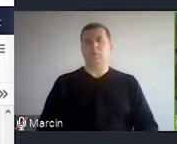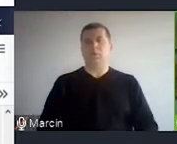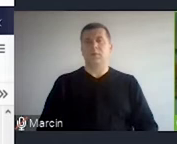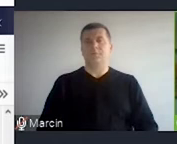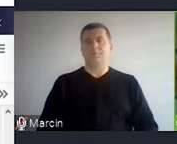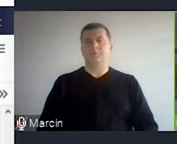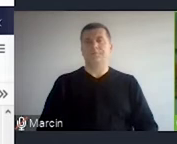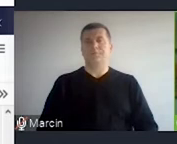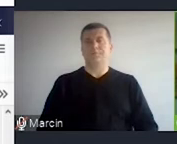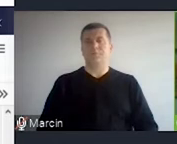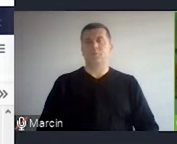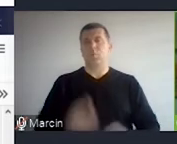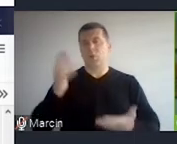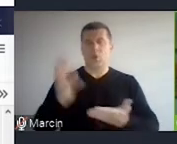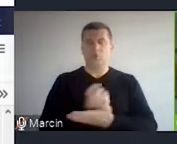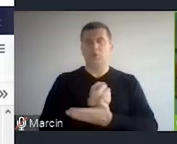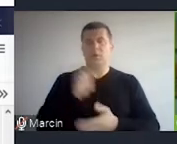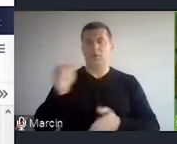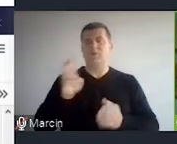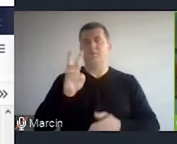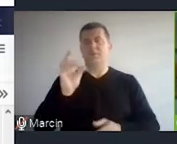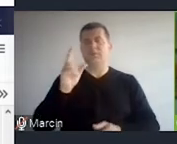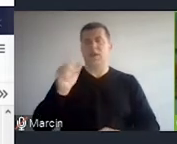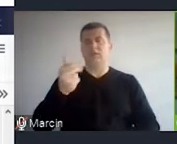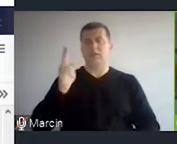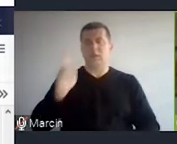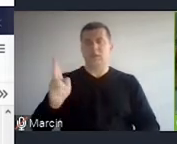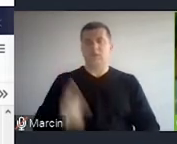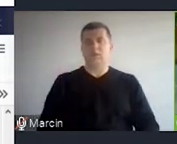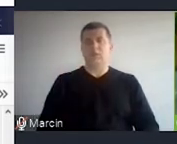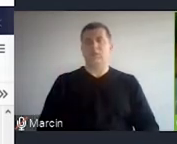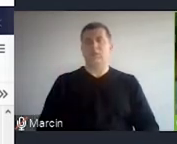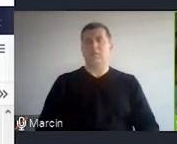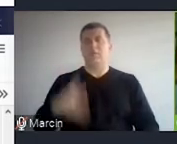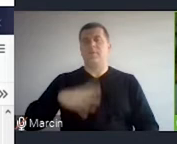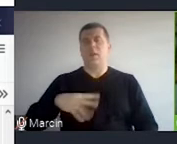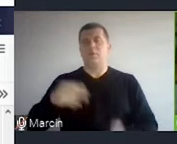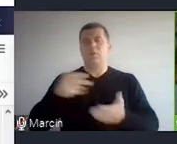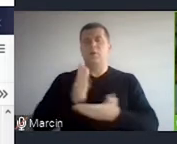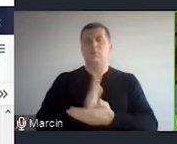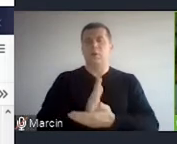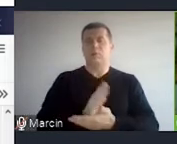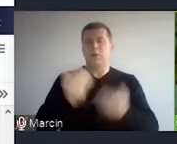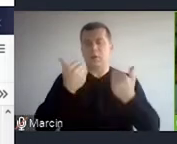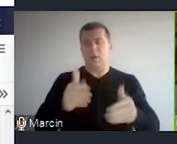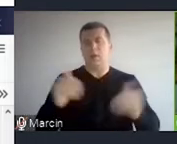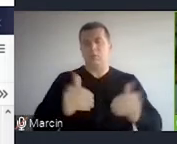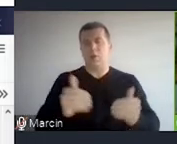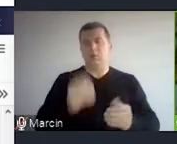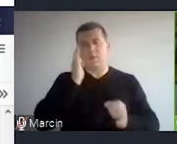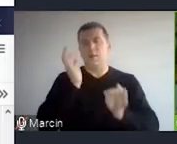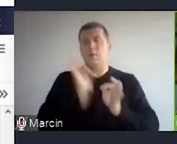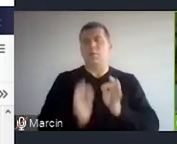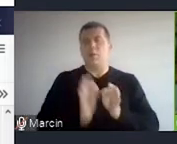o osiąganie tego wskaźnika, to wartość pośrednia umożliwia